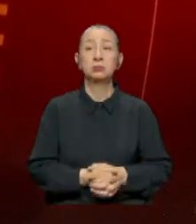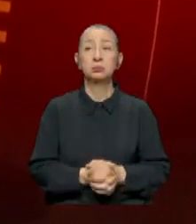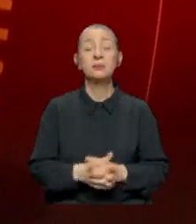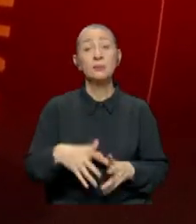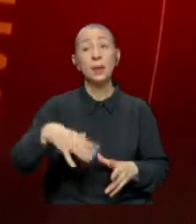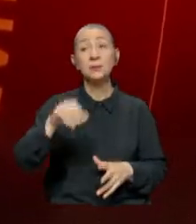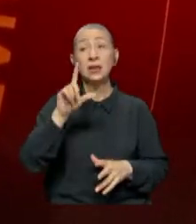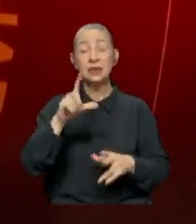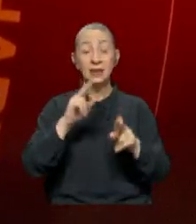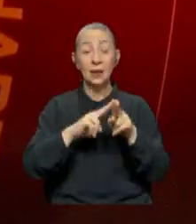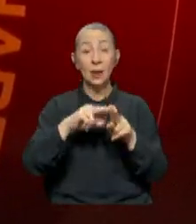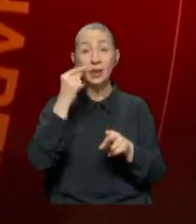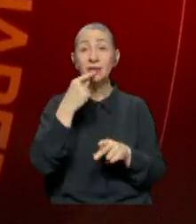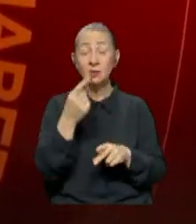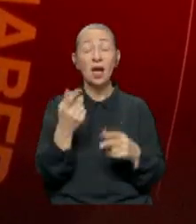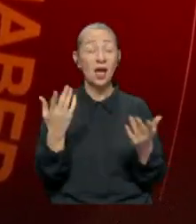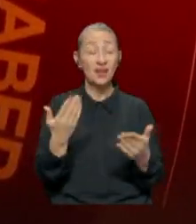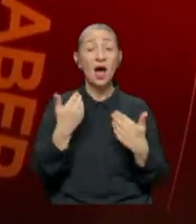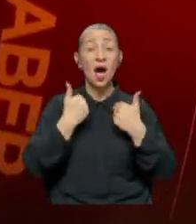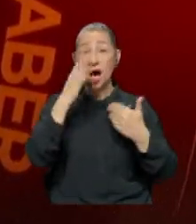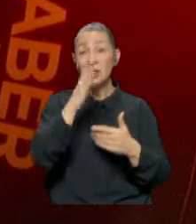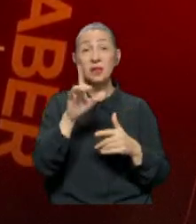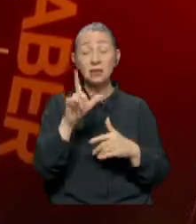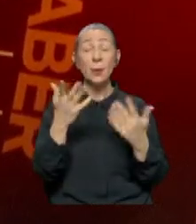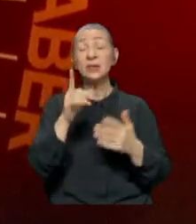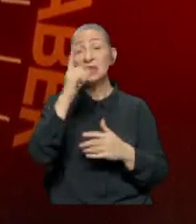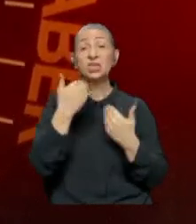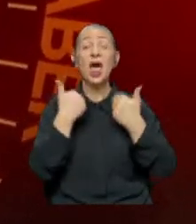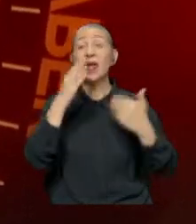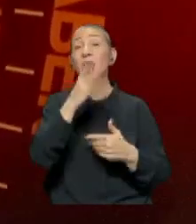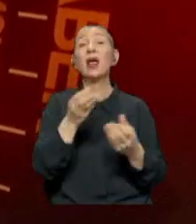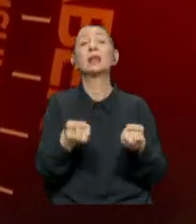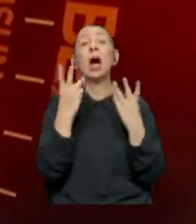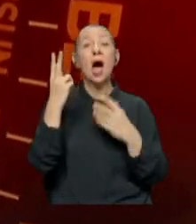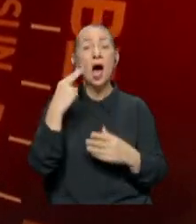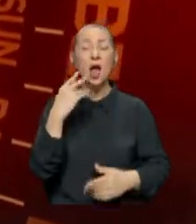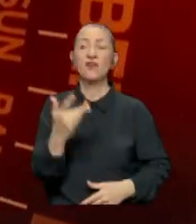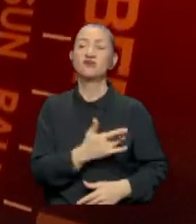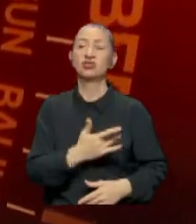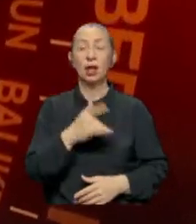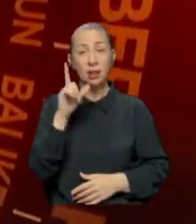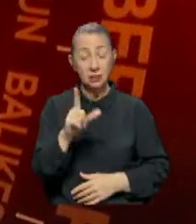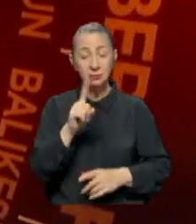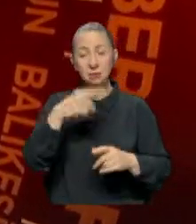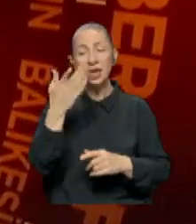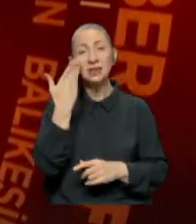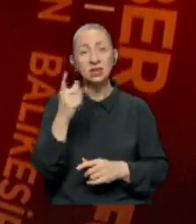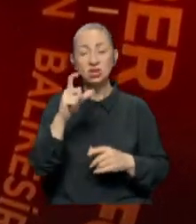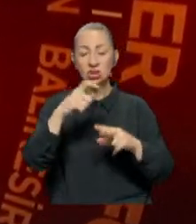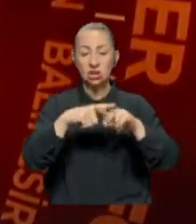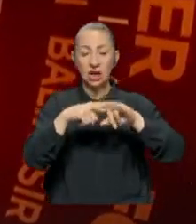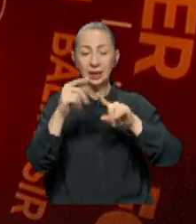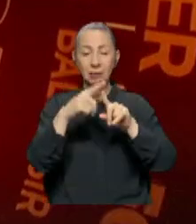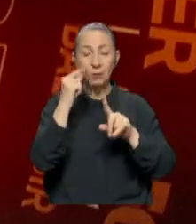Hepimize lazım etiketine Kemal Bey demiş ki evet, adalet lazım ama sadece adalet yetmez, ahlak ve vicdan da lazım. Bir diğer izleyicimiz Cahit